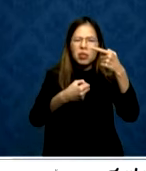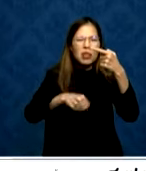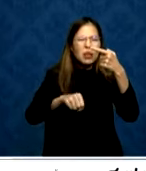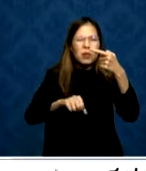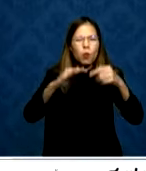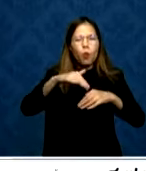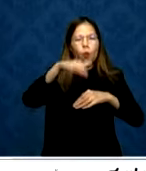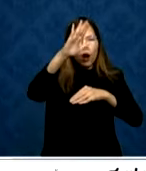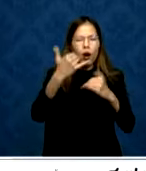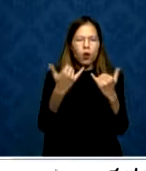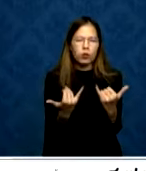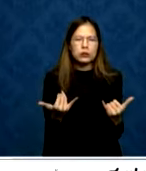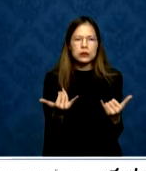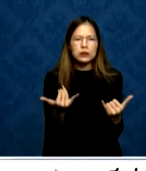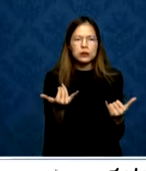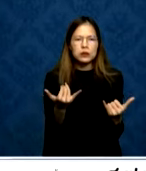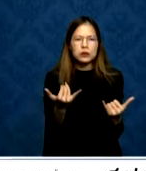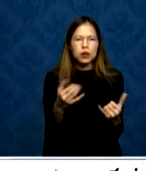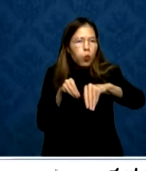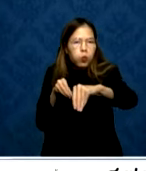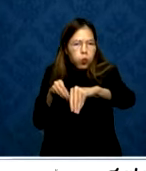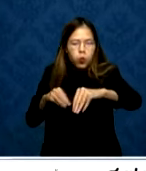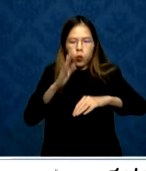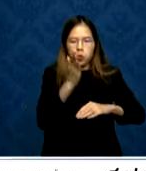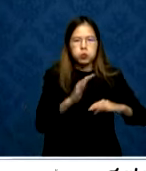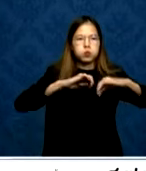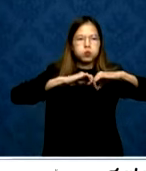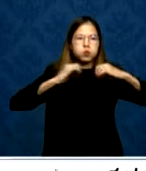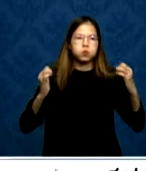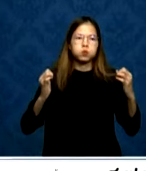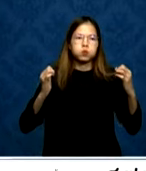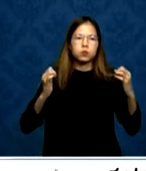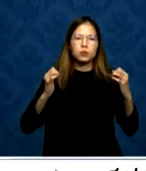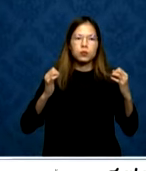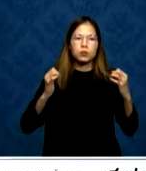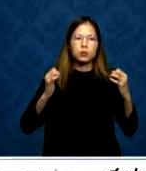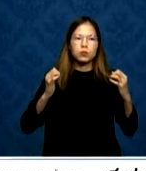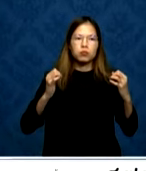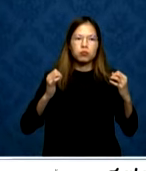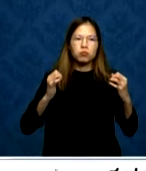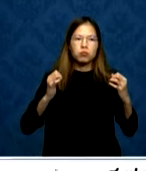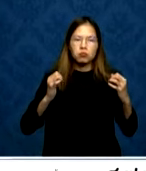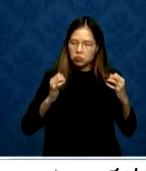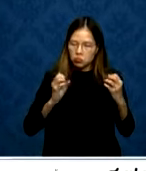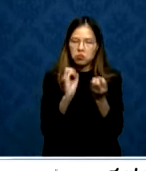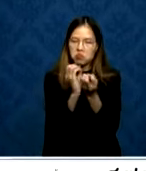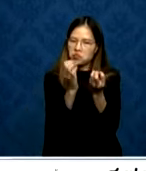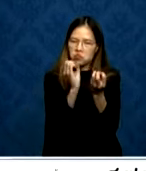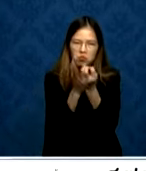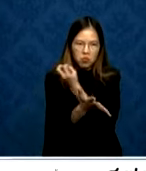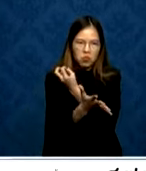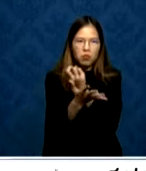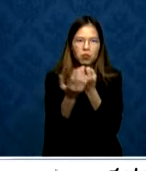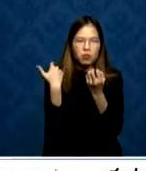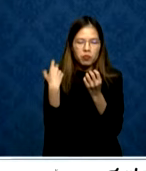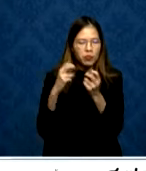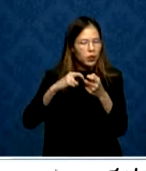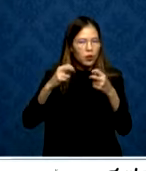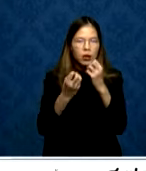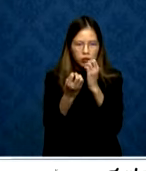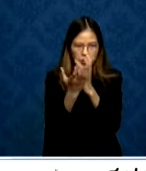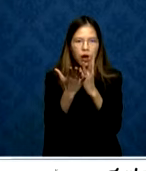ได้ว่าวันนี้ที่ไหนๆก็ปลูกทุเรียนผมเชื่อเหลือเกินว่าทุเรียนก็เป็นผลไม้ชนิดหนึ่งที่กำลังจะต้องประสบปัญหาอ